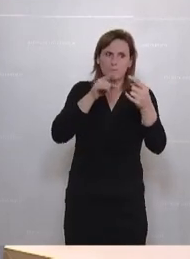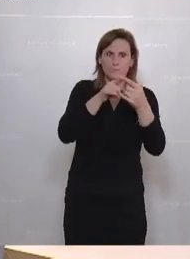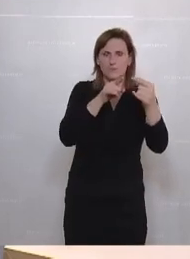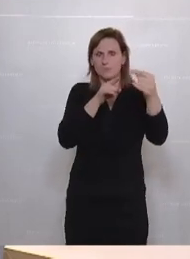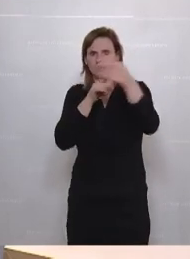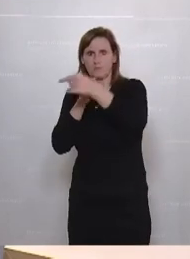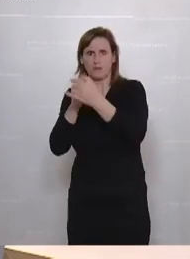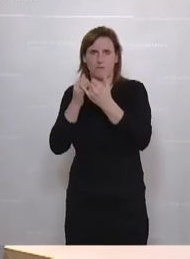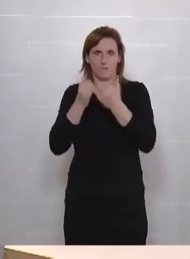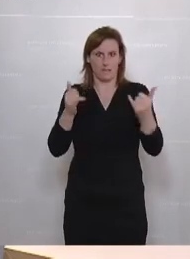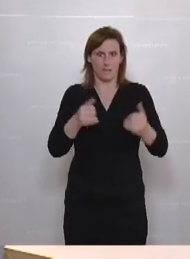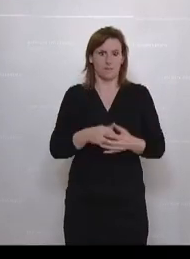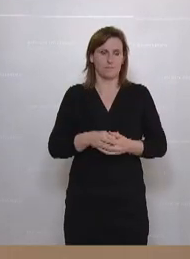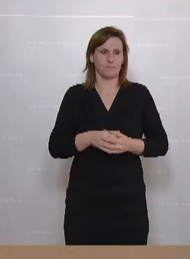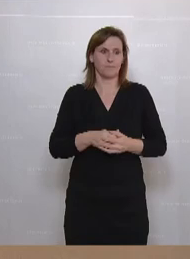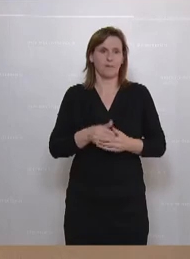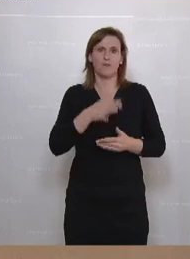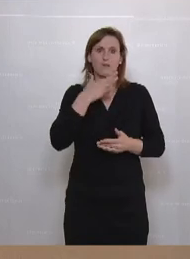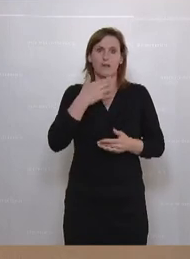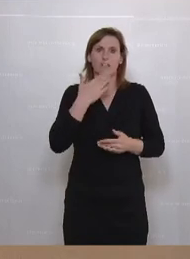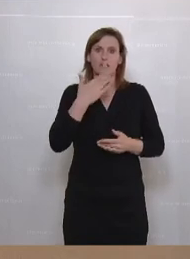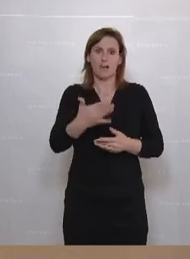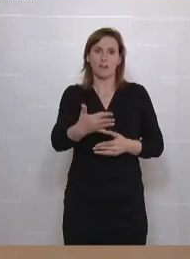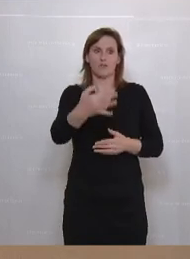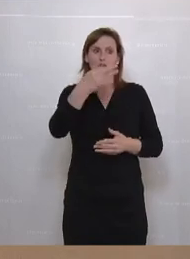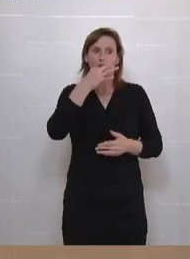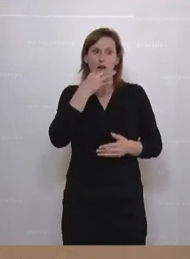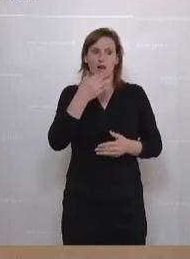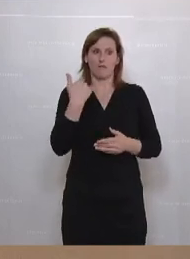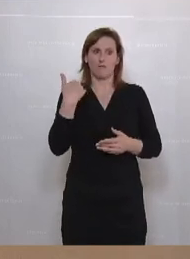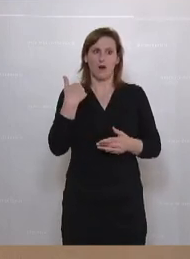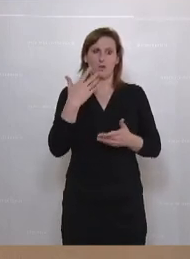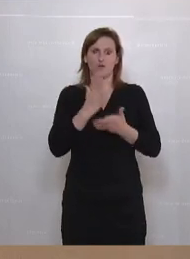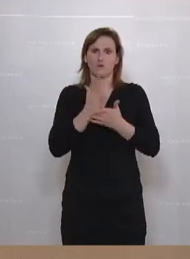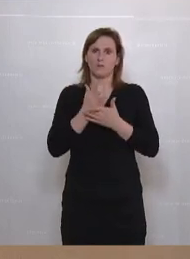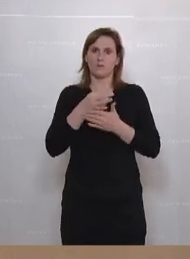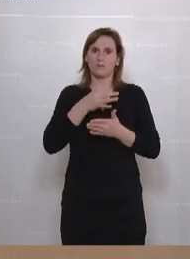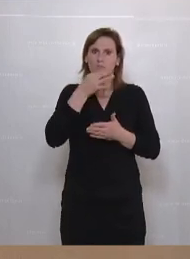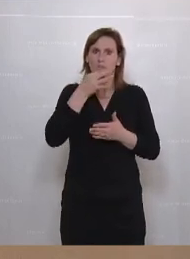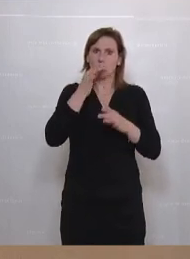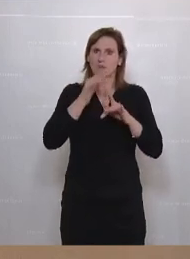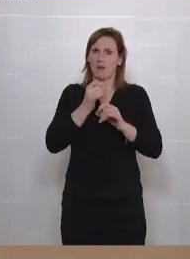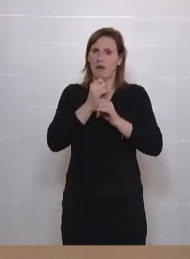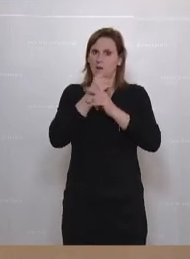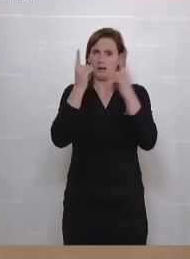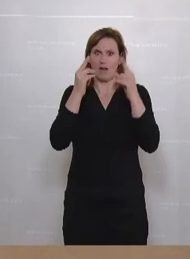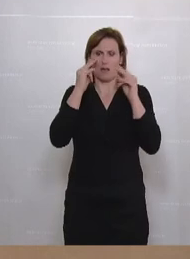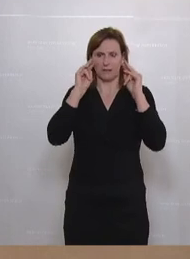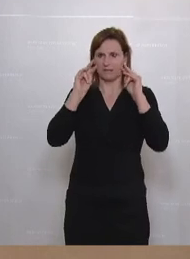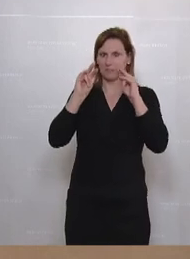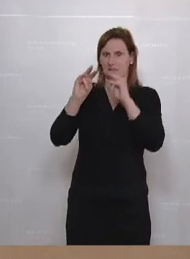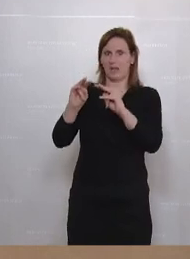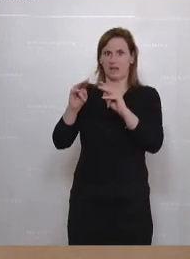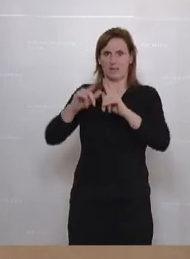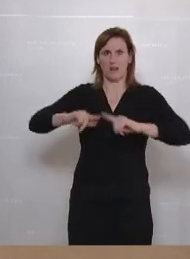Nein, vielen Dank für diese Frage. Ich habe, glaube ich, vorher ausgeführt, dass wir eine sehr klare Linie haben als Europäische Union. Ich bin froh, dass wir hier